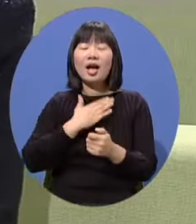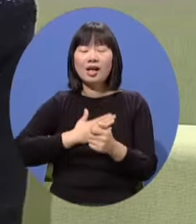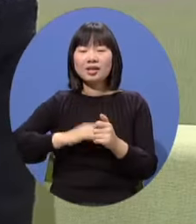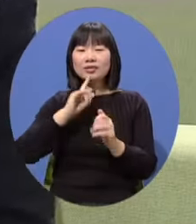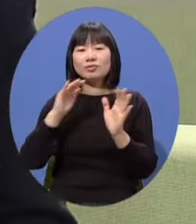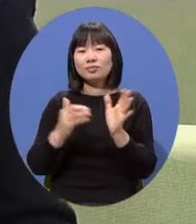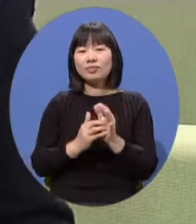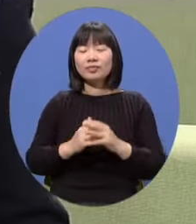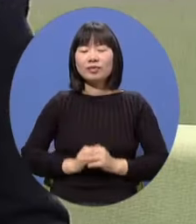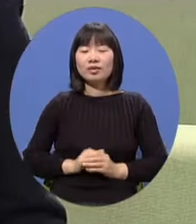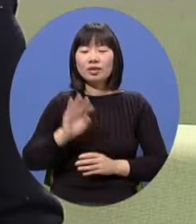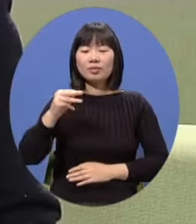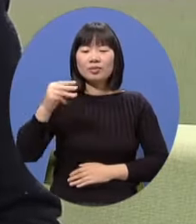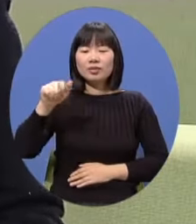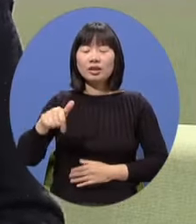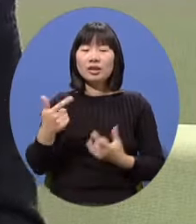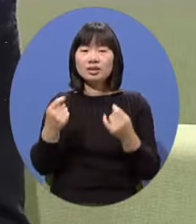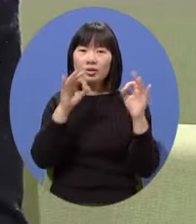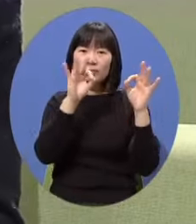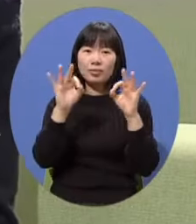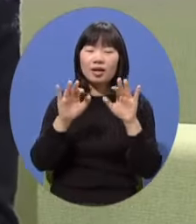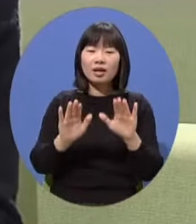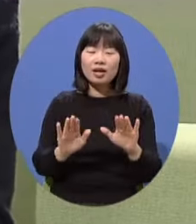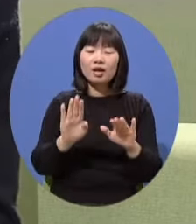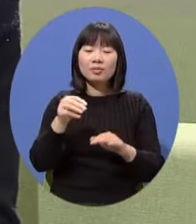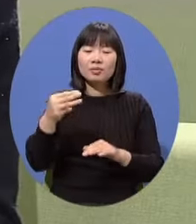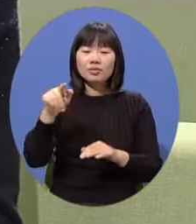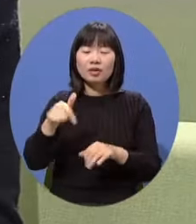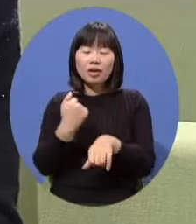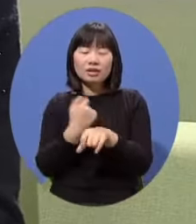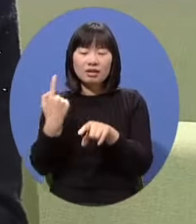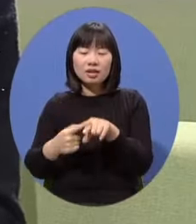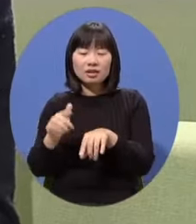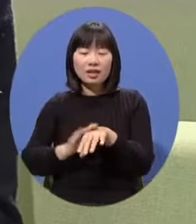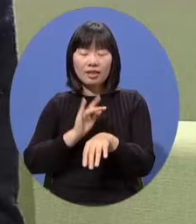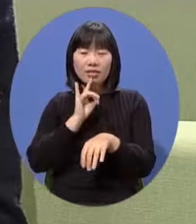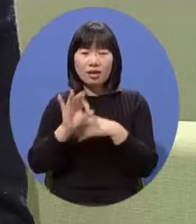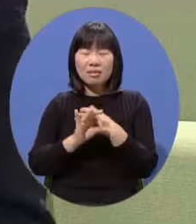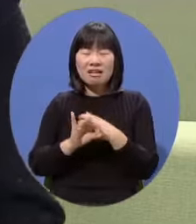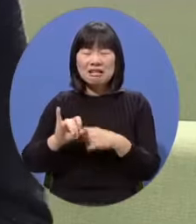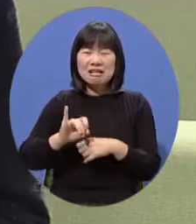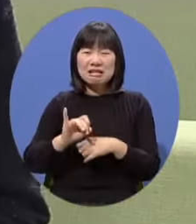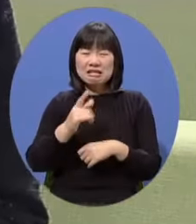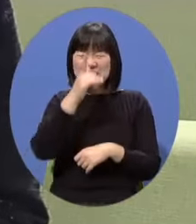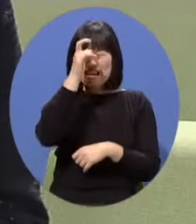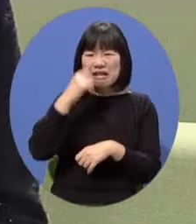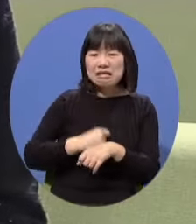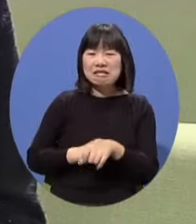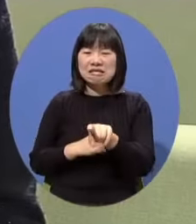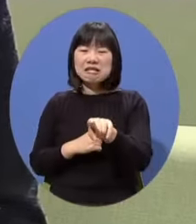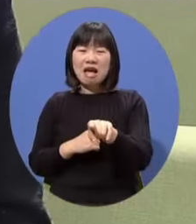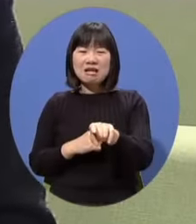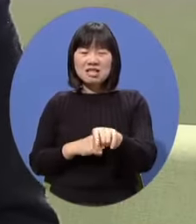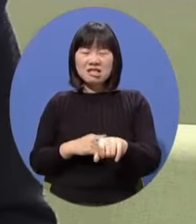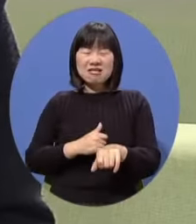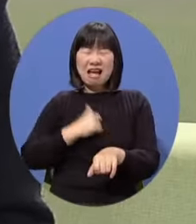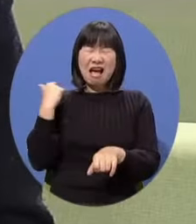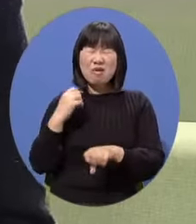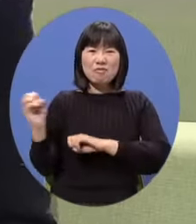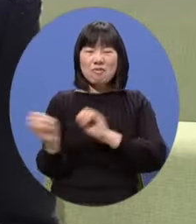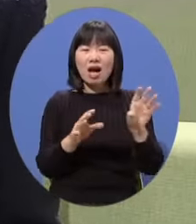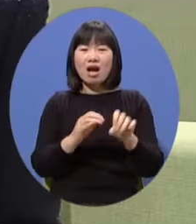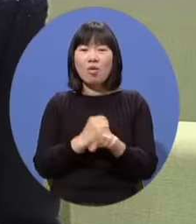있어요. 그래서 블럭 같은 거 이렇게 놀 때 봐도 애가 이렇게 블럭을 하다가 좀 안 되면 이러다가 이씨 블럭이 나쁜 블럭 하면서